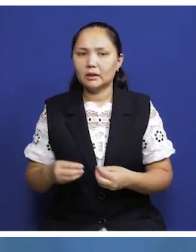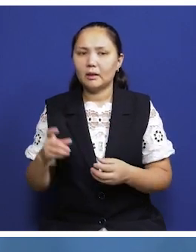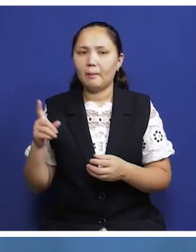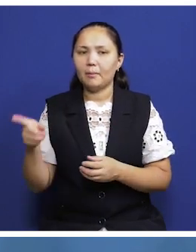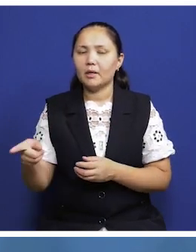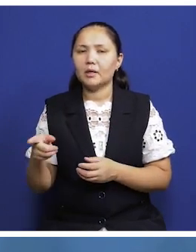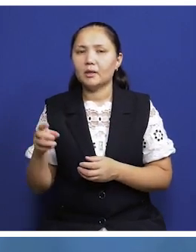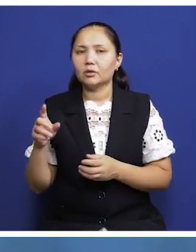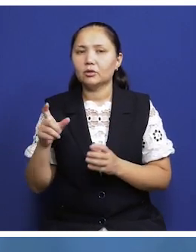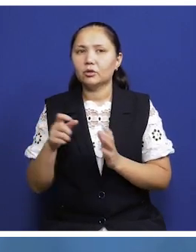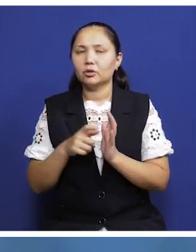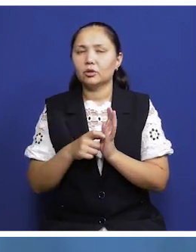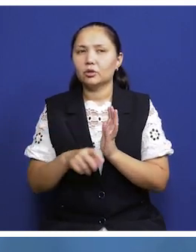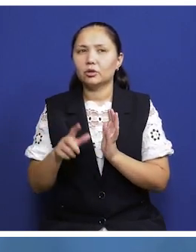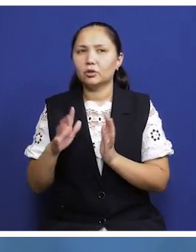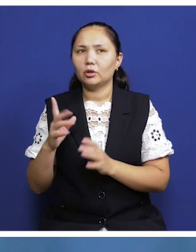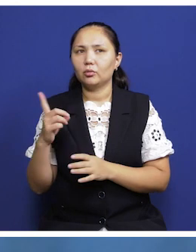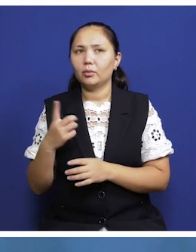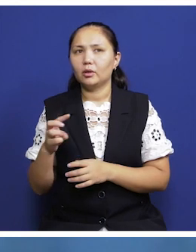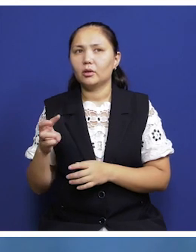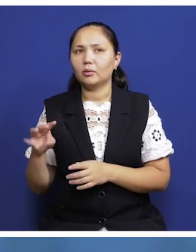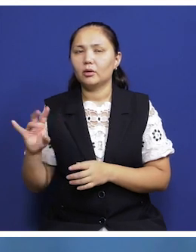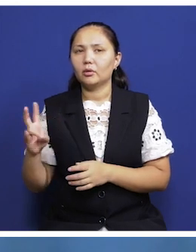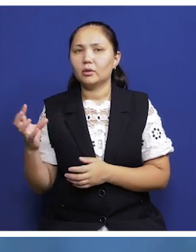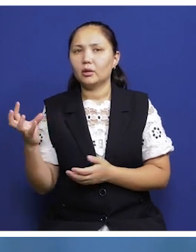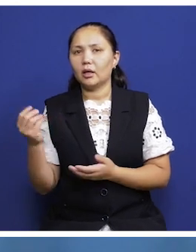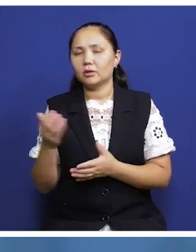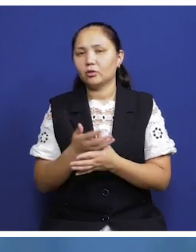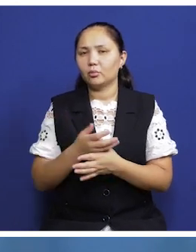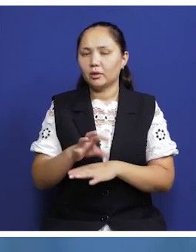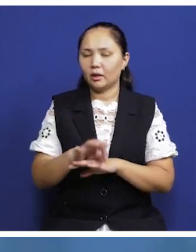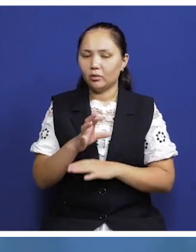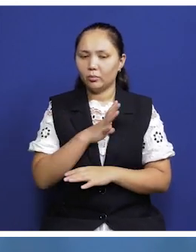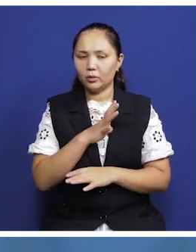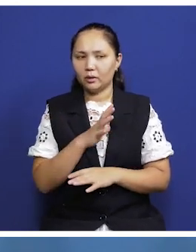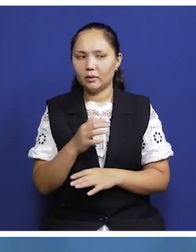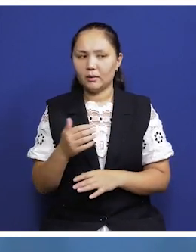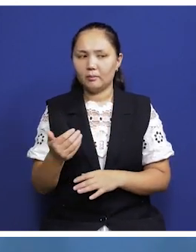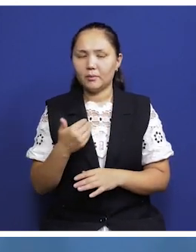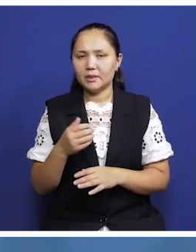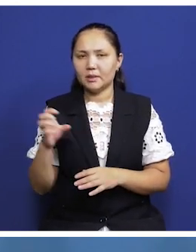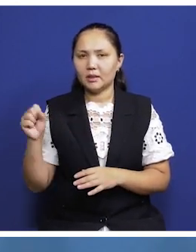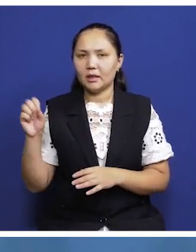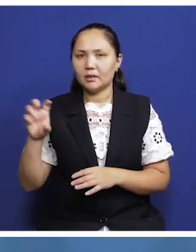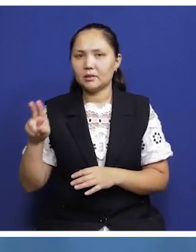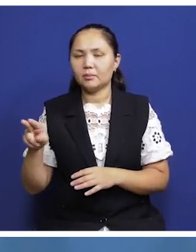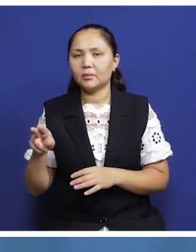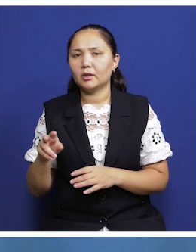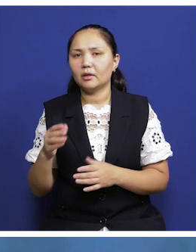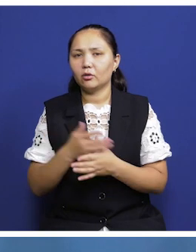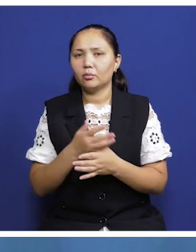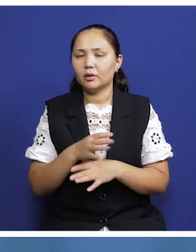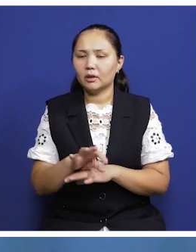1750 адамға 78 миллион теңге көмек көрсетілді. Яғни бізде осы әлеуметтік көмек көрсету